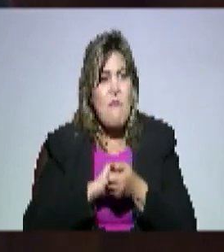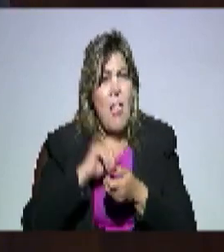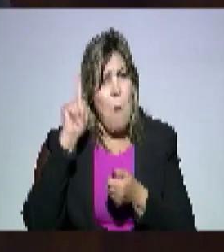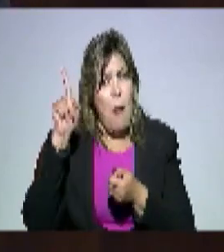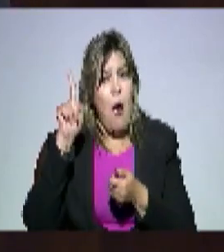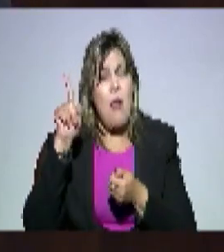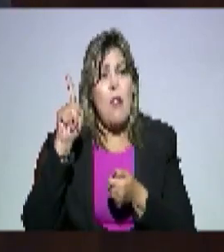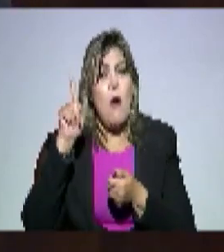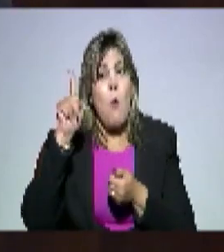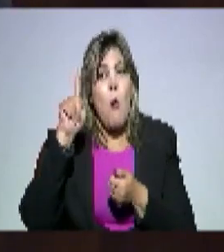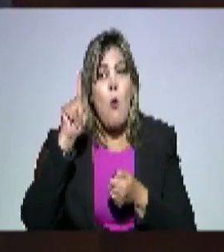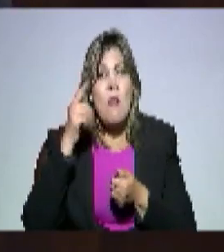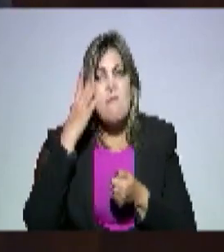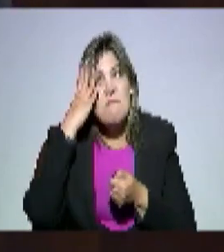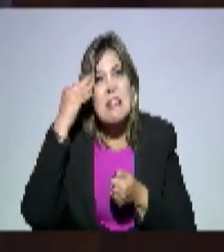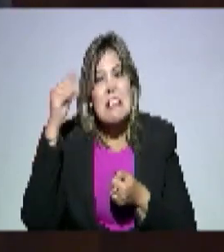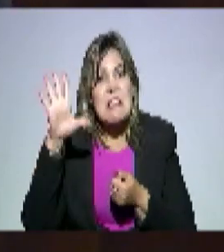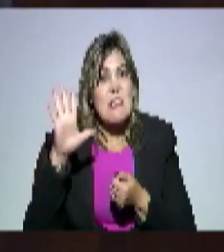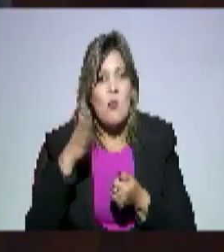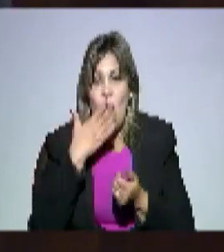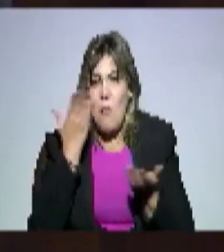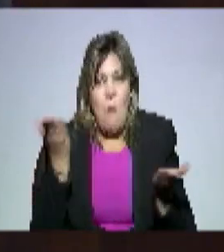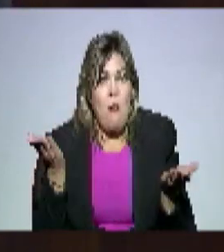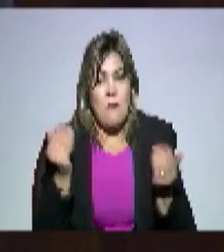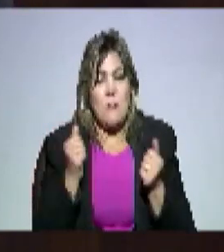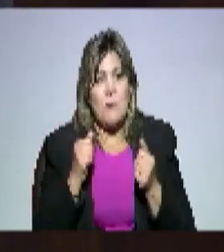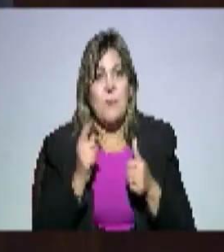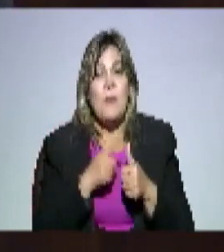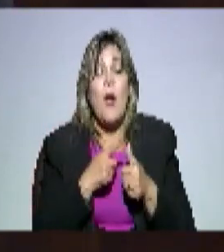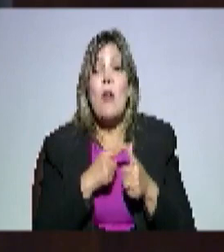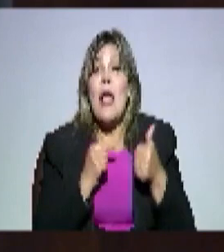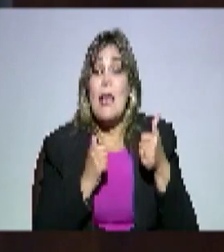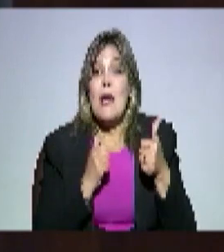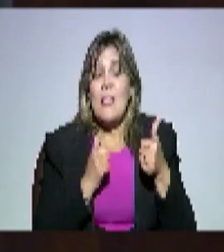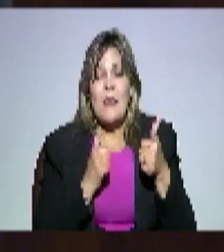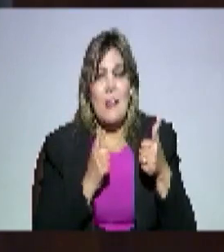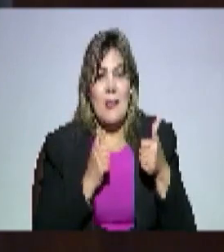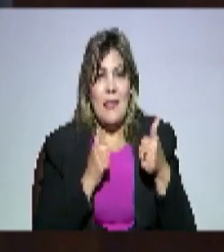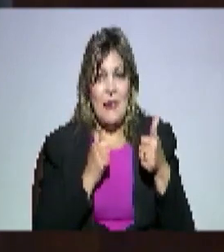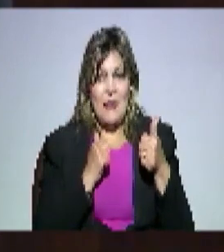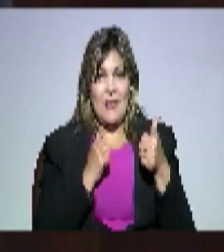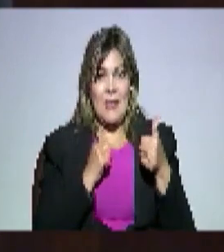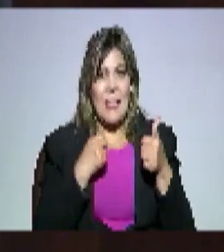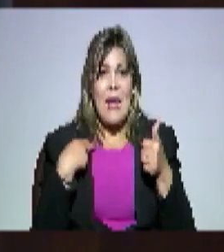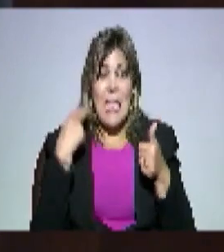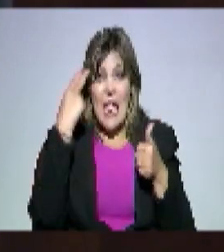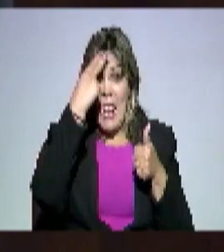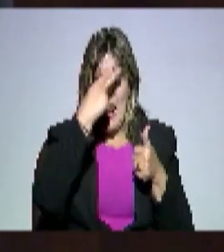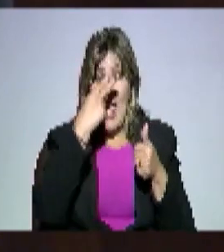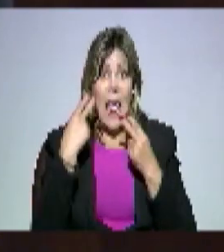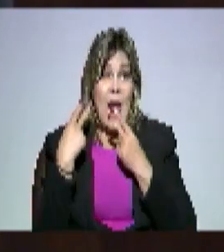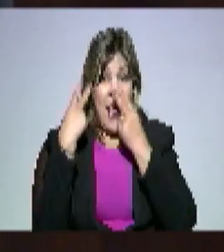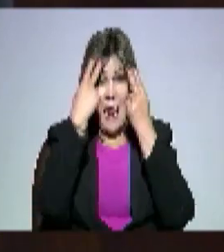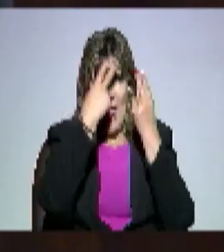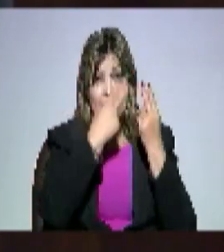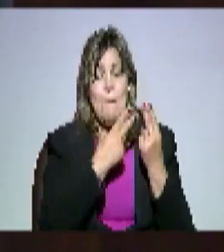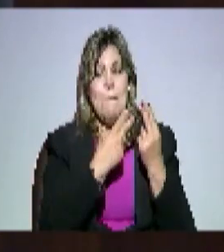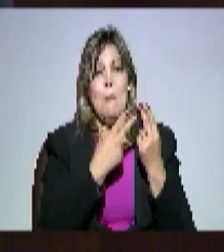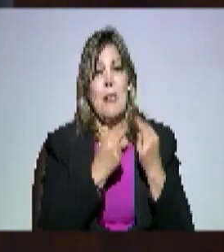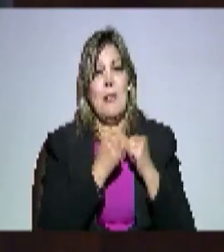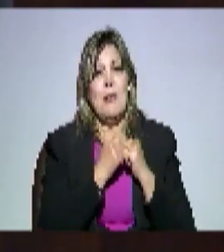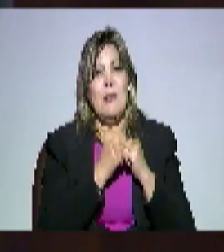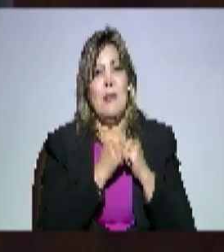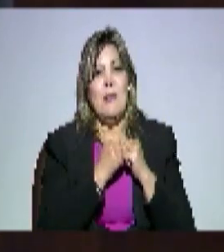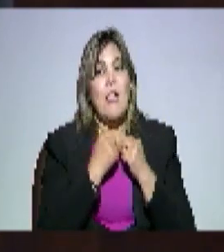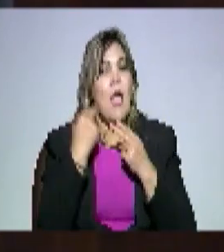التلفزيون عندك اول حاجه الاحلام خلينا نراجع كده احنا